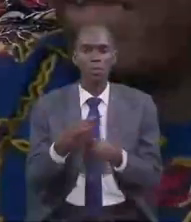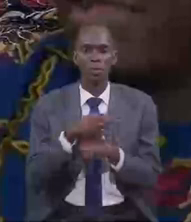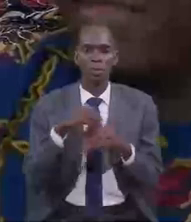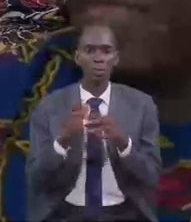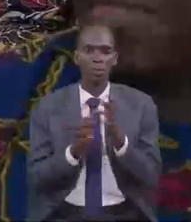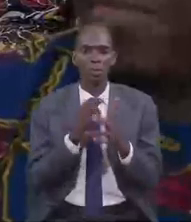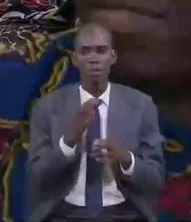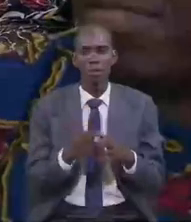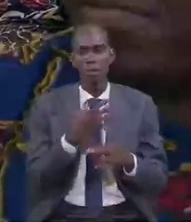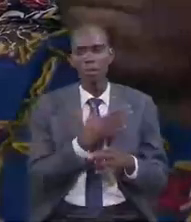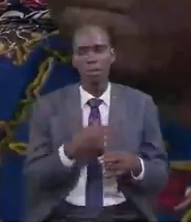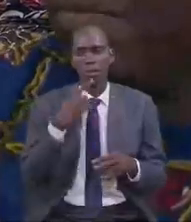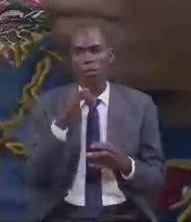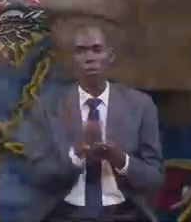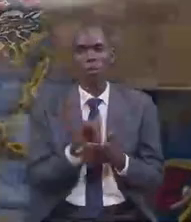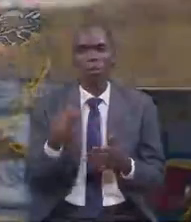dit